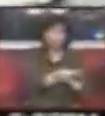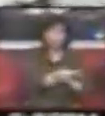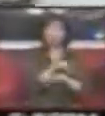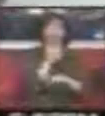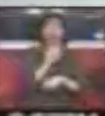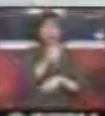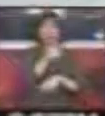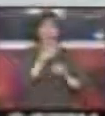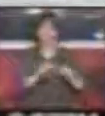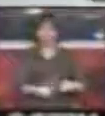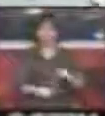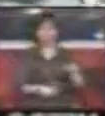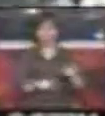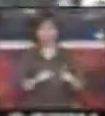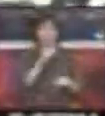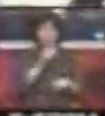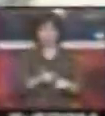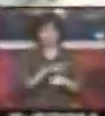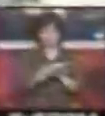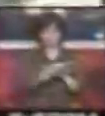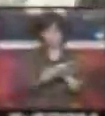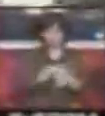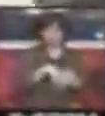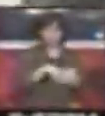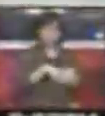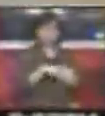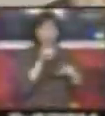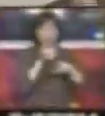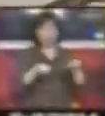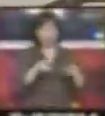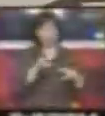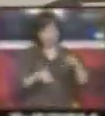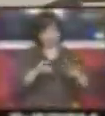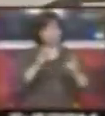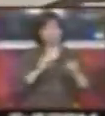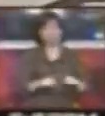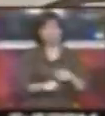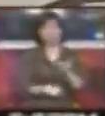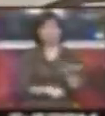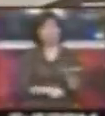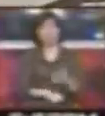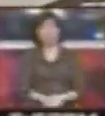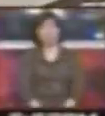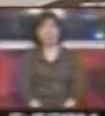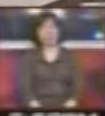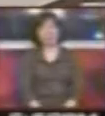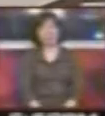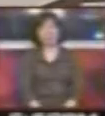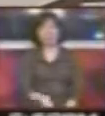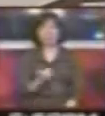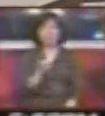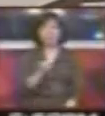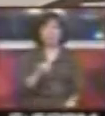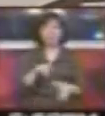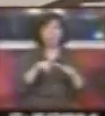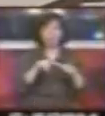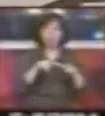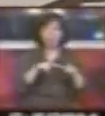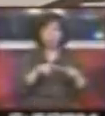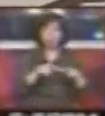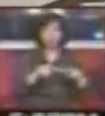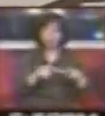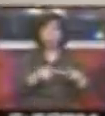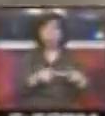robo-spider. Nag-behave as a spider. Pwede po siya mag-walk like a spider, mag-attack like